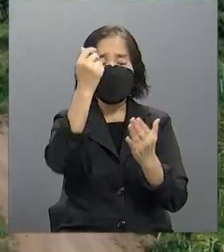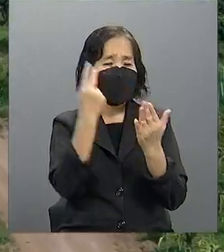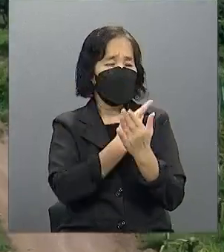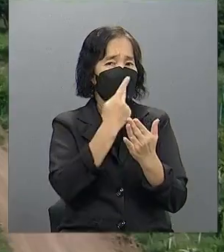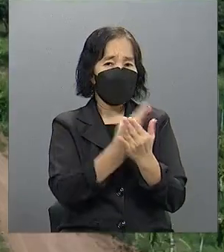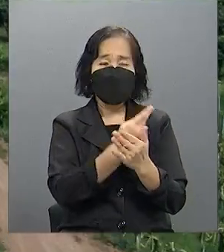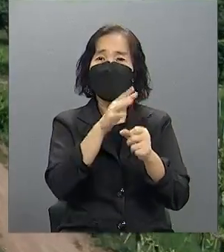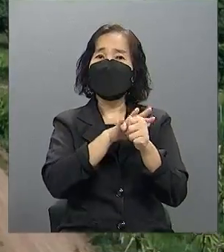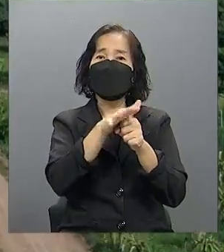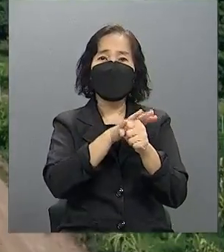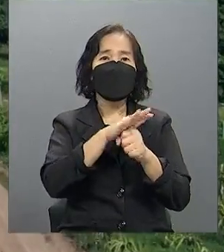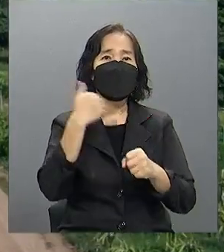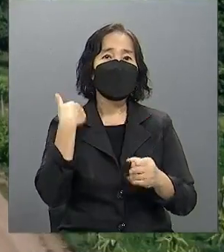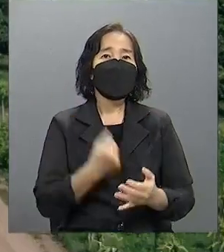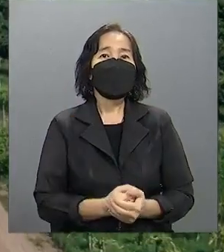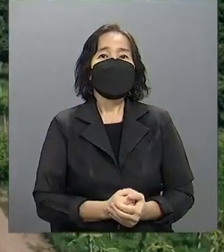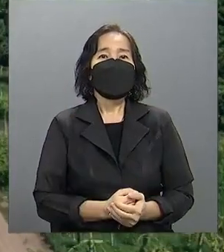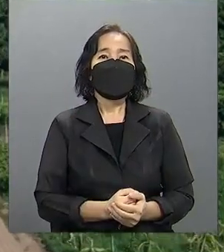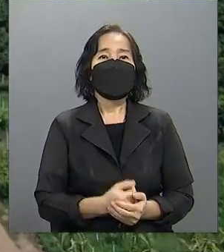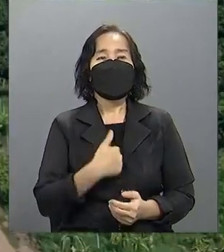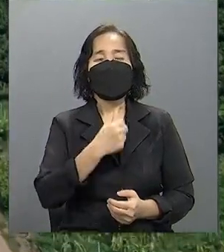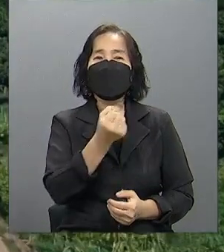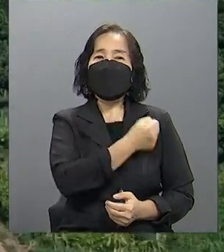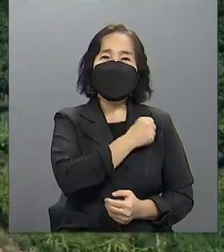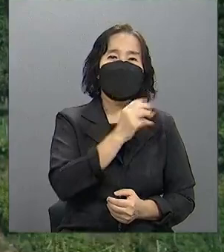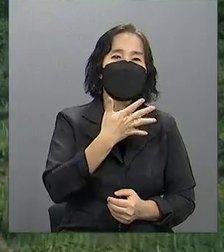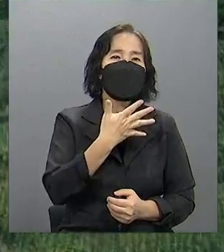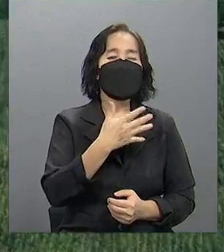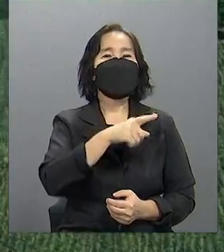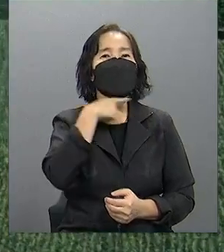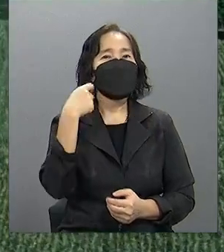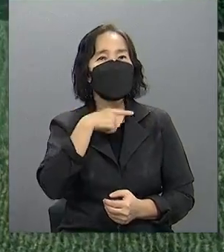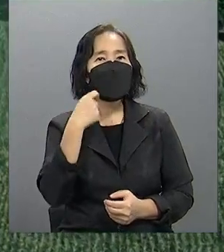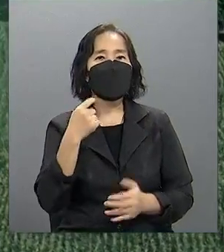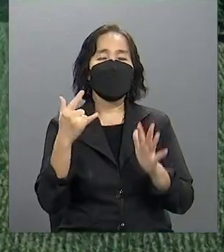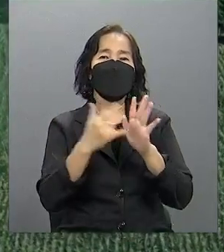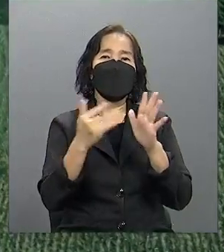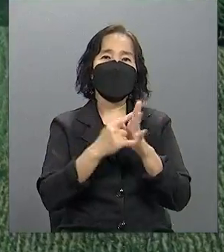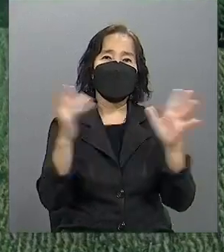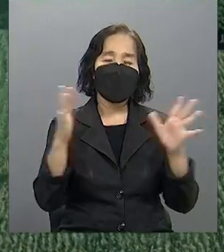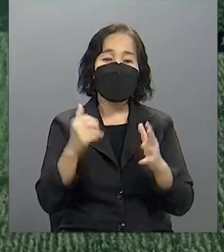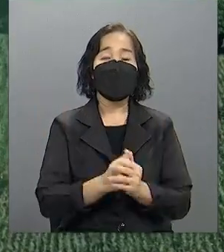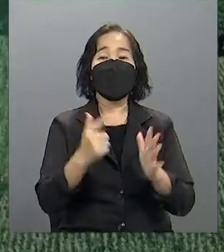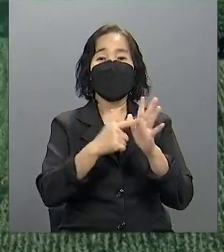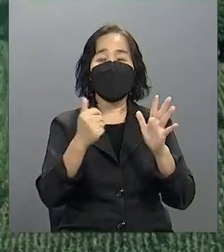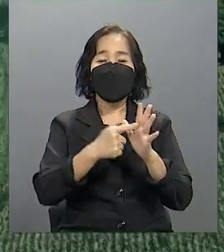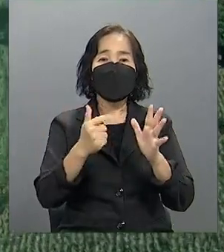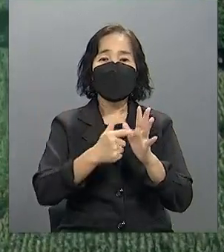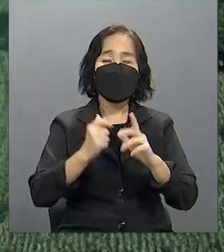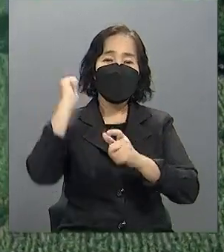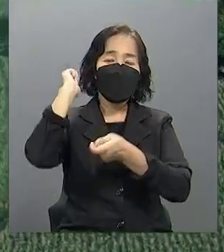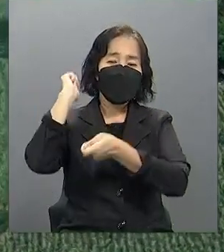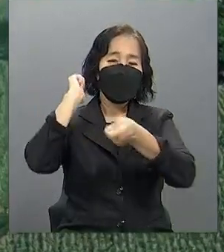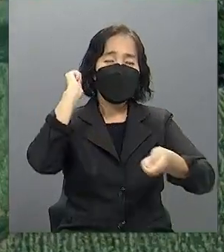ไปเฮ็ดมานั้นบ่ไหวปานแน่มันคัดหุ่นเยอะนะใส่ยาท่านฮิตครับใส่ยาฆ่าหญ้าครับแล้วเมื่อยมันหายใ